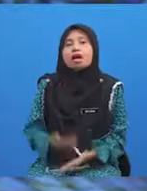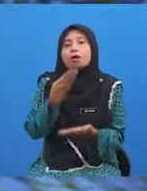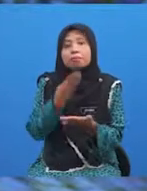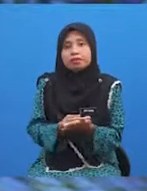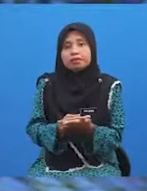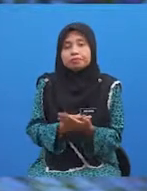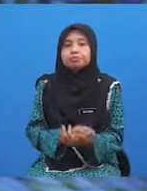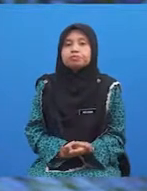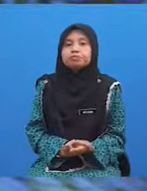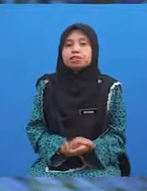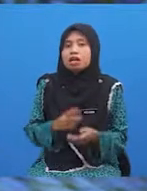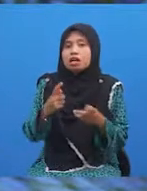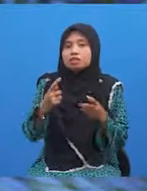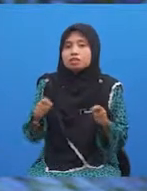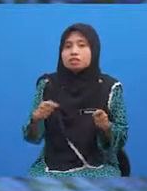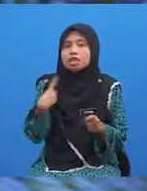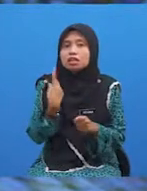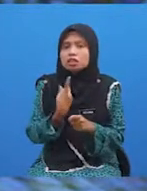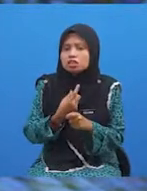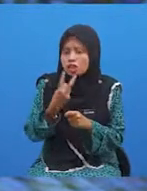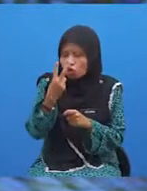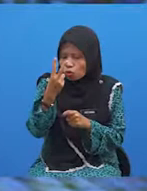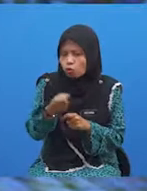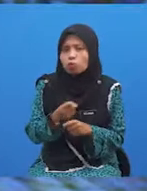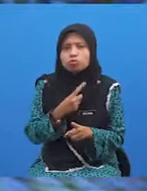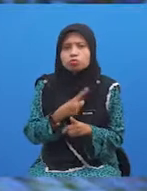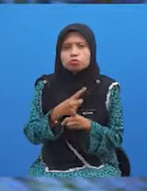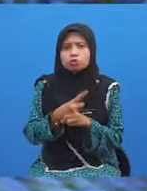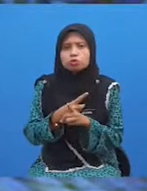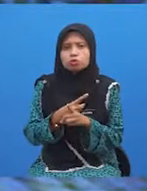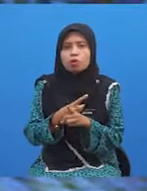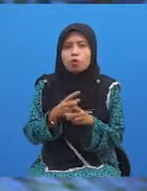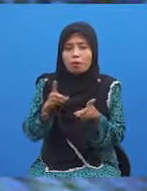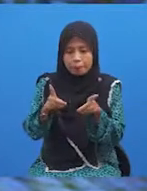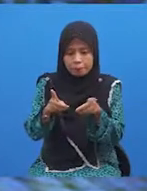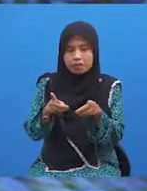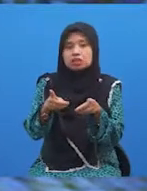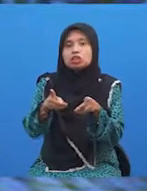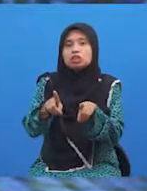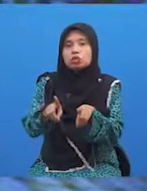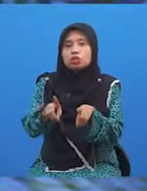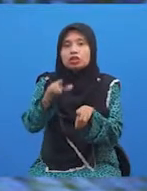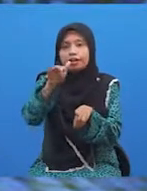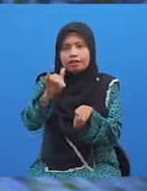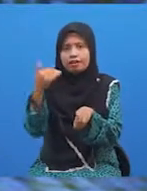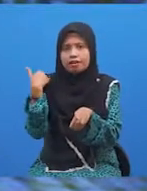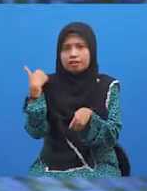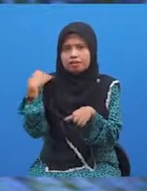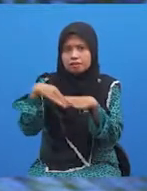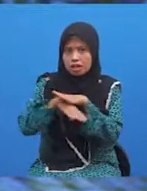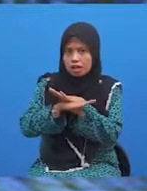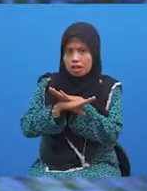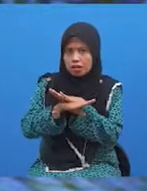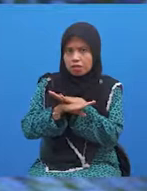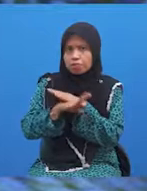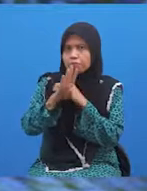Baiklah, murid-murid. Setelah kita teliti beberapa peristiwa menarik yang terdapat